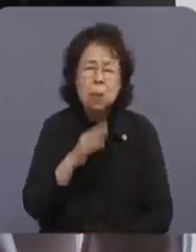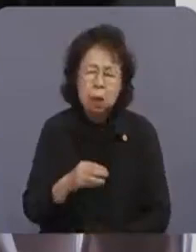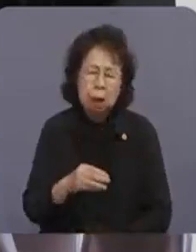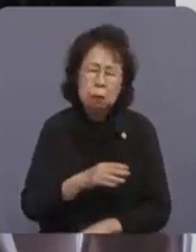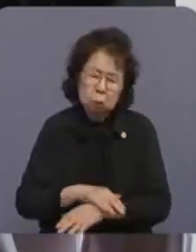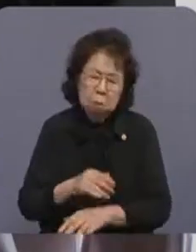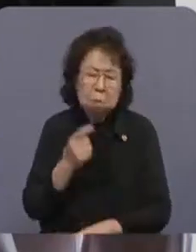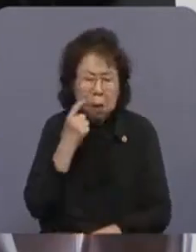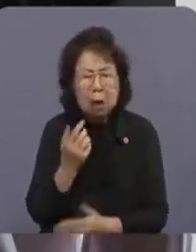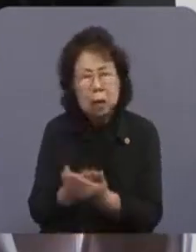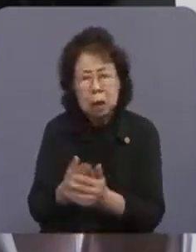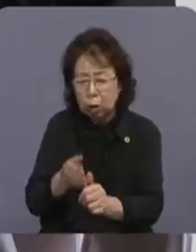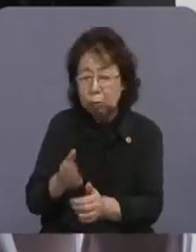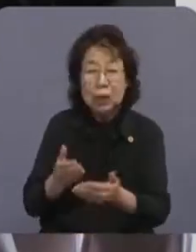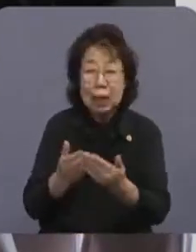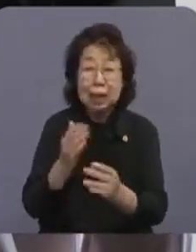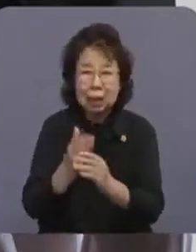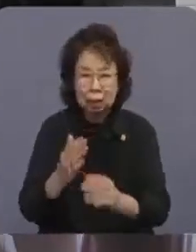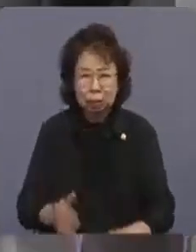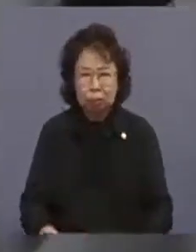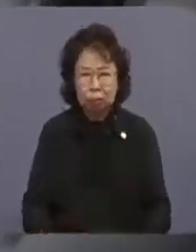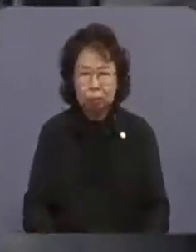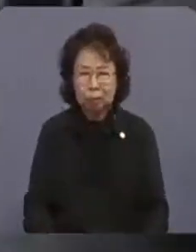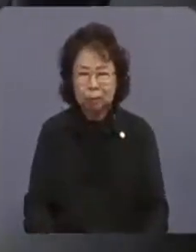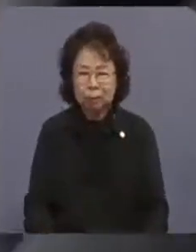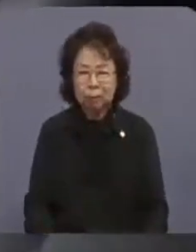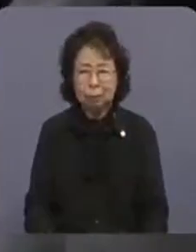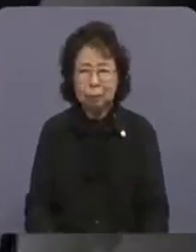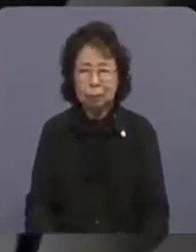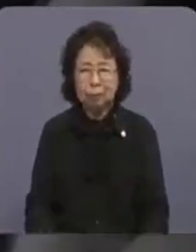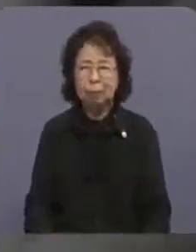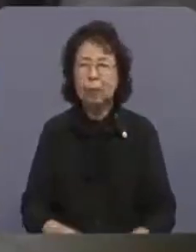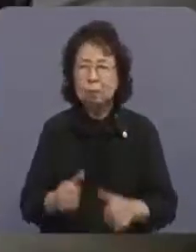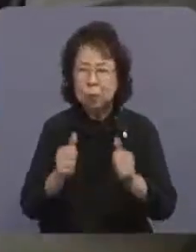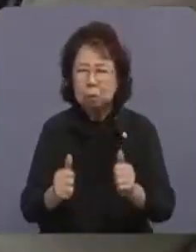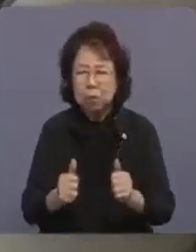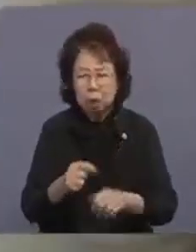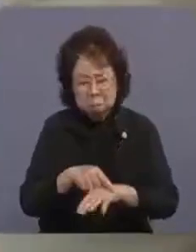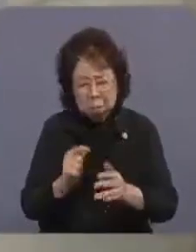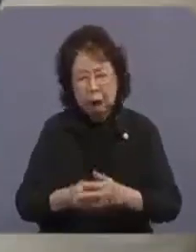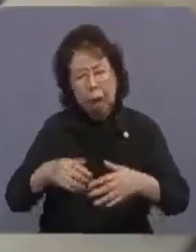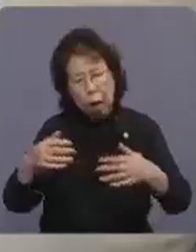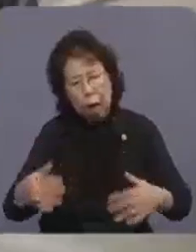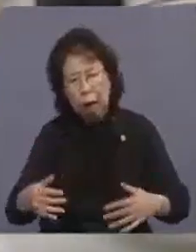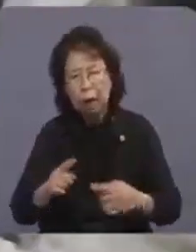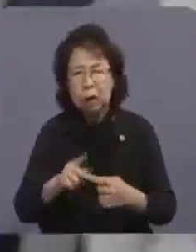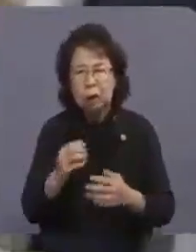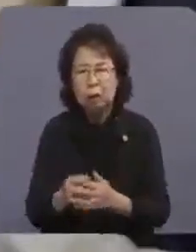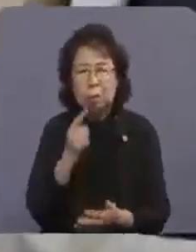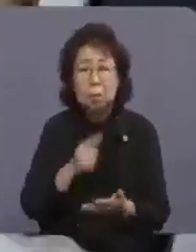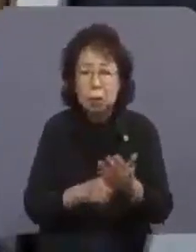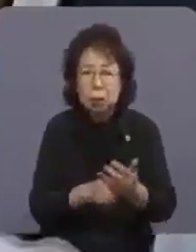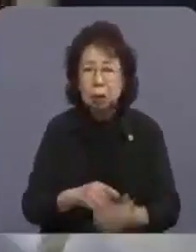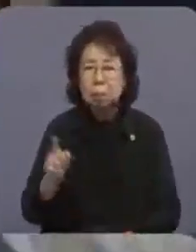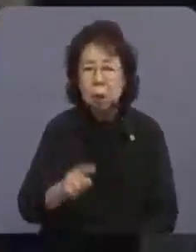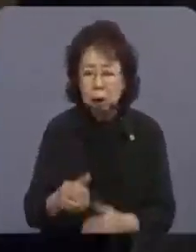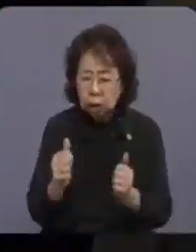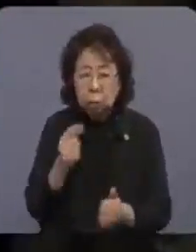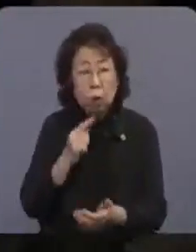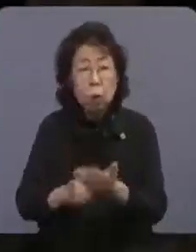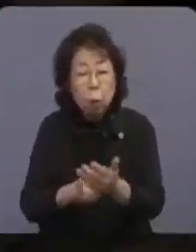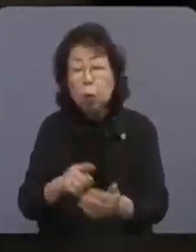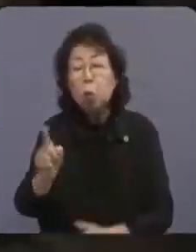해달라고 재판부에 호소했습니다 정에서 심미는 정상 말씀하셨잖아요 재판부에